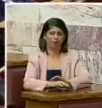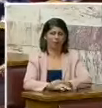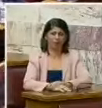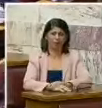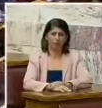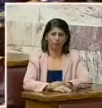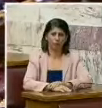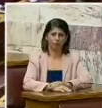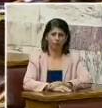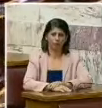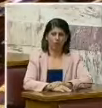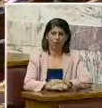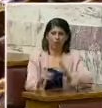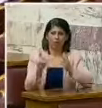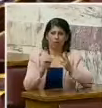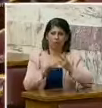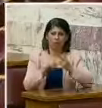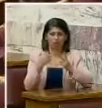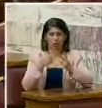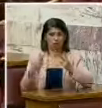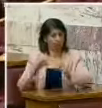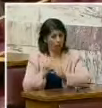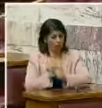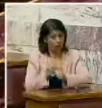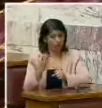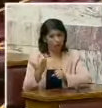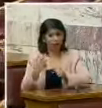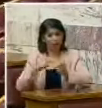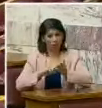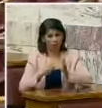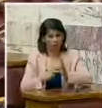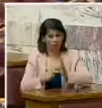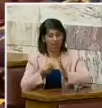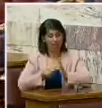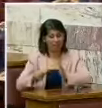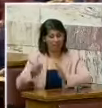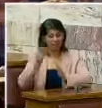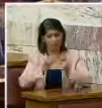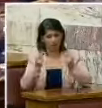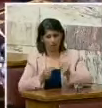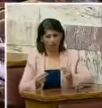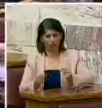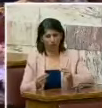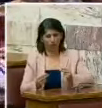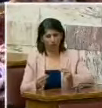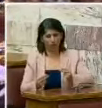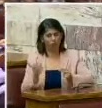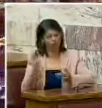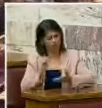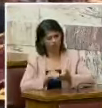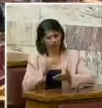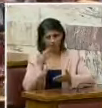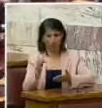δεύτερο ψέμα στο οποίο επιμένετε είναι ότι η οικονομία υπεραποδίδει. Σας το έχω ξαναπεί.